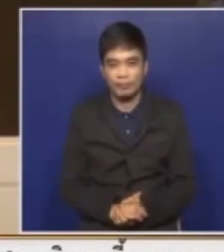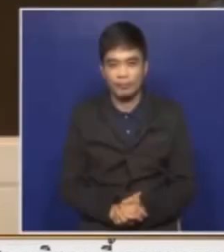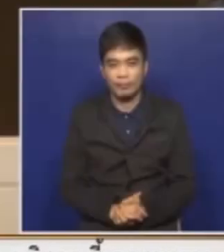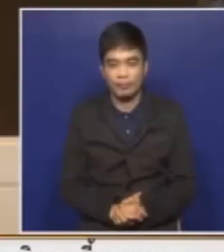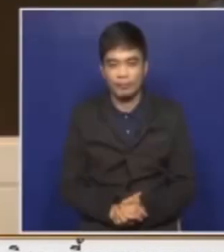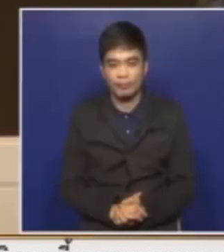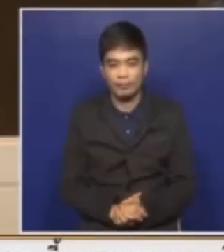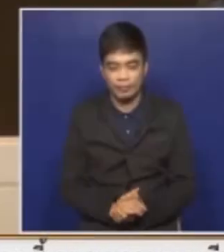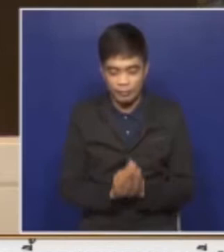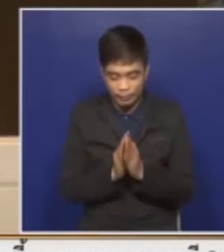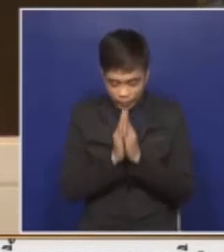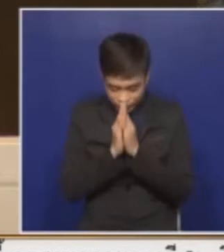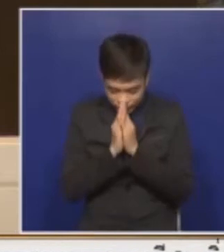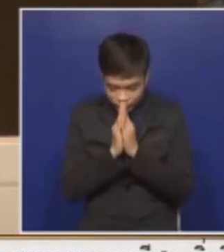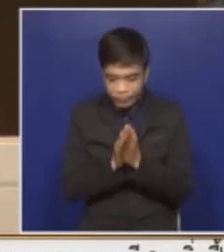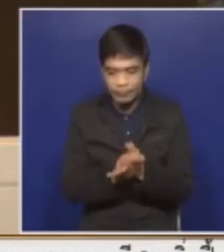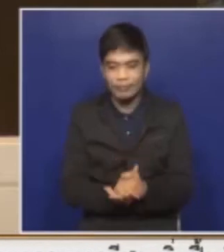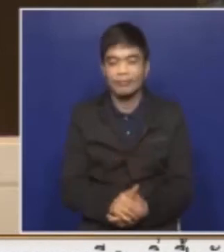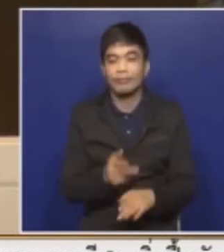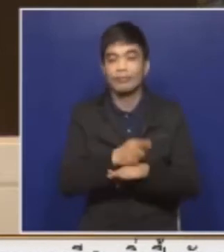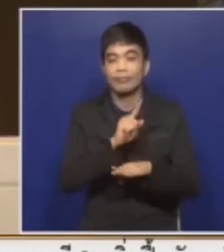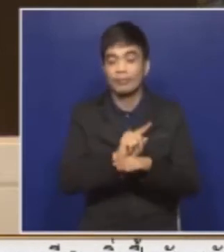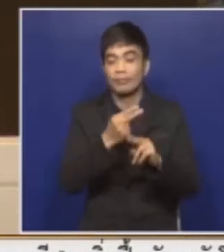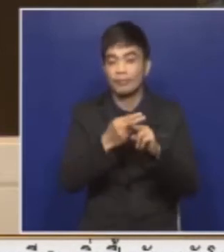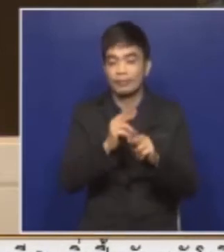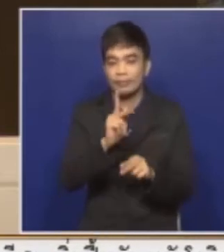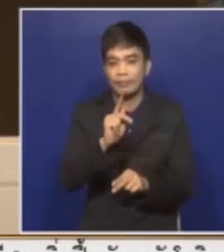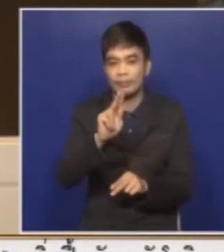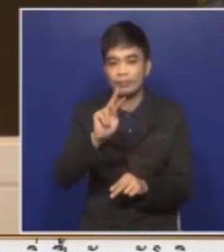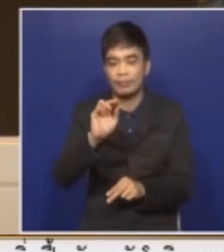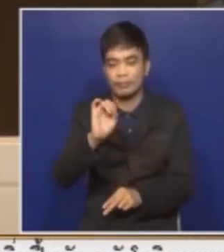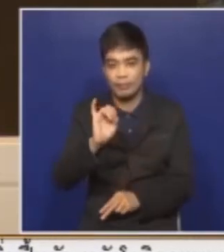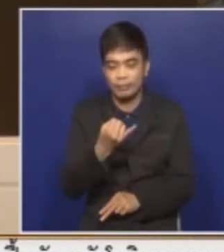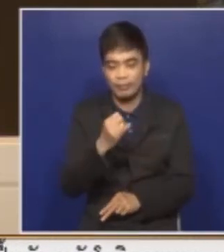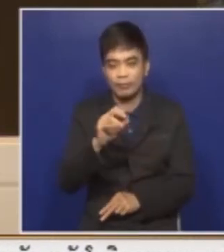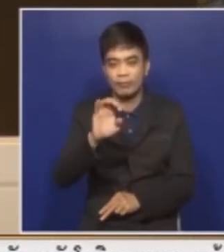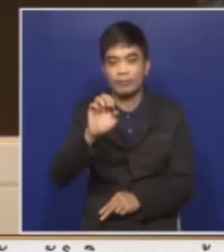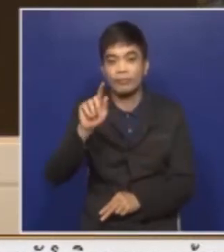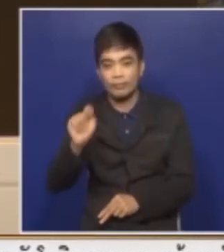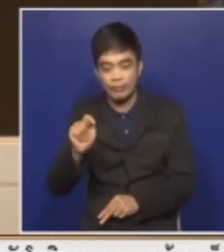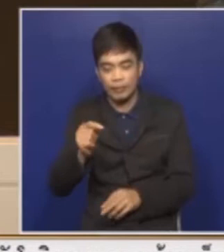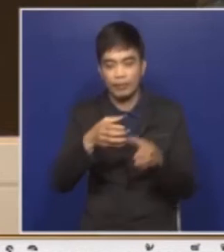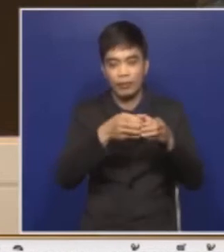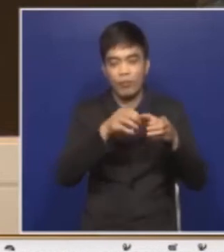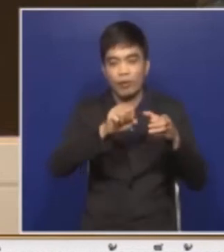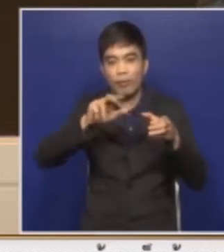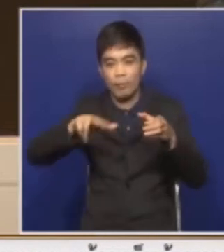ท่านประธานที่เคารพผมขจิตชัยนิคมสมาชิกสภาผู้แทนราษฎรจังหวัดอุดรธานีพรรคเพื่อไทย